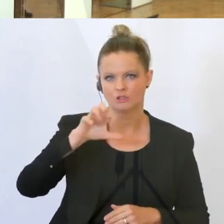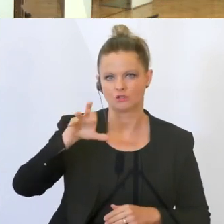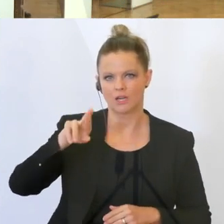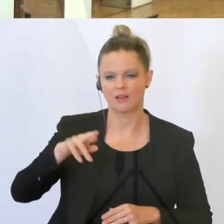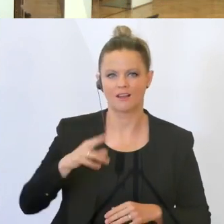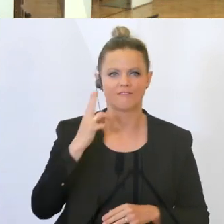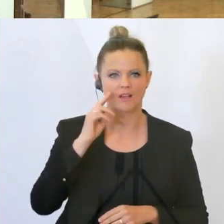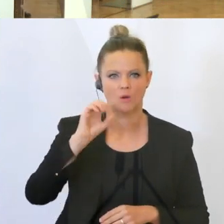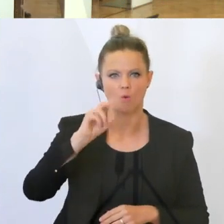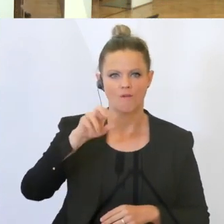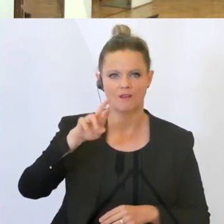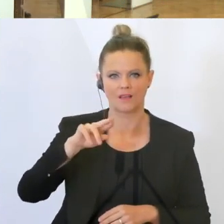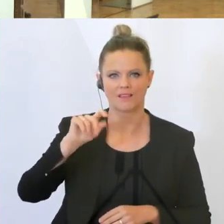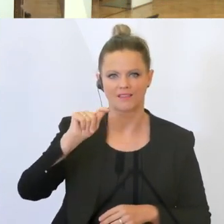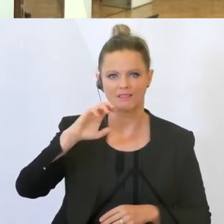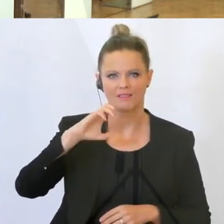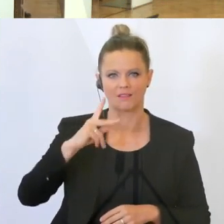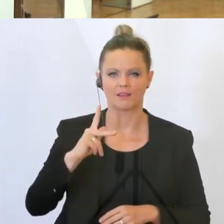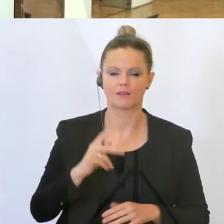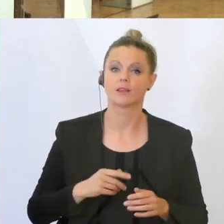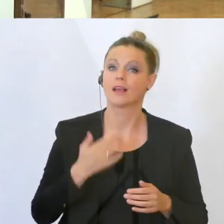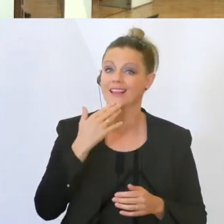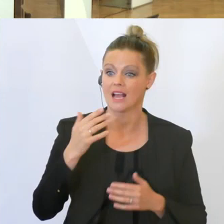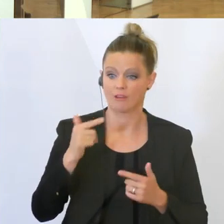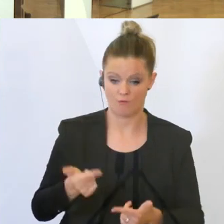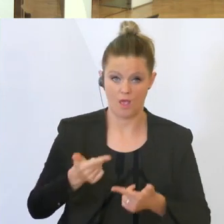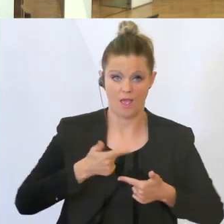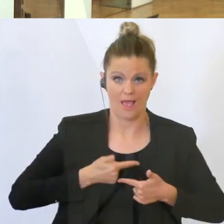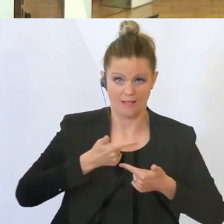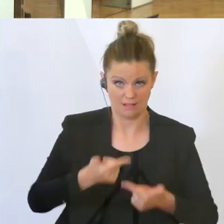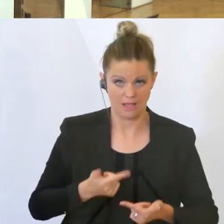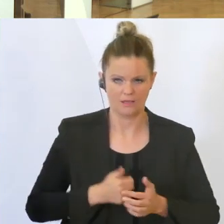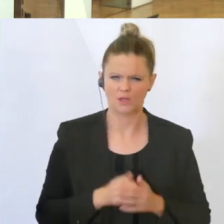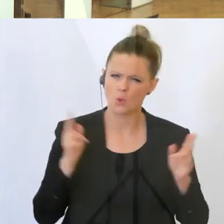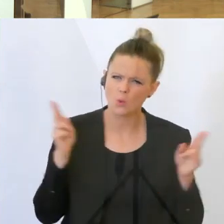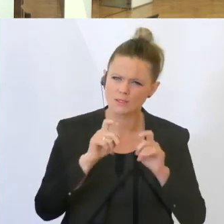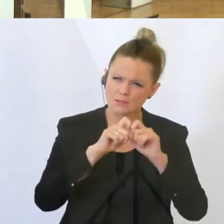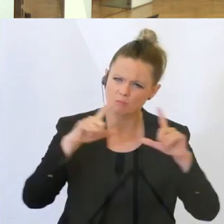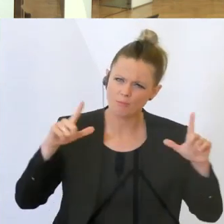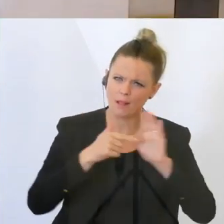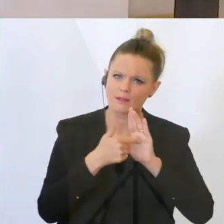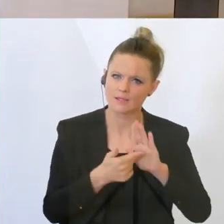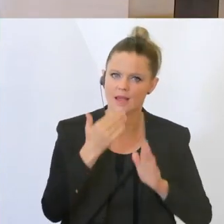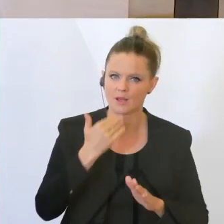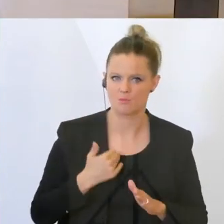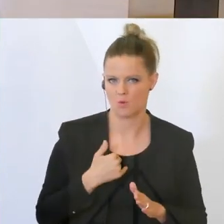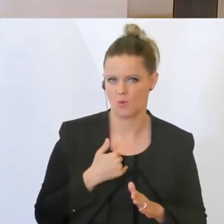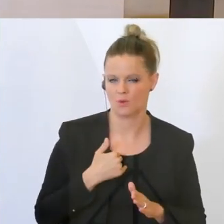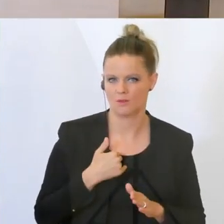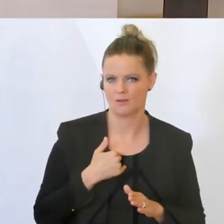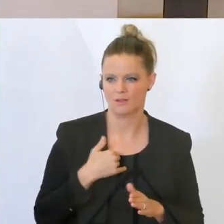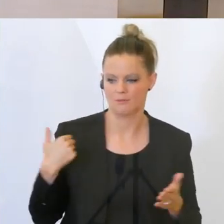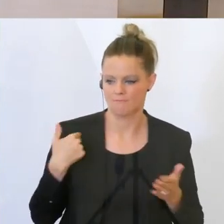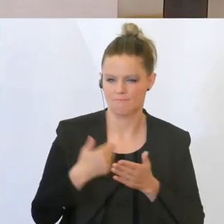bitte. Vielen Dank zunächst für die Einladung. Ich möchte ein kurzes Bild zeichnen, das sich innerhalb von